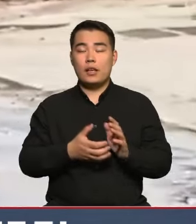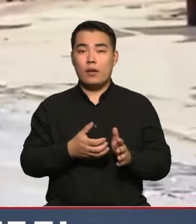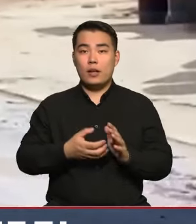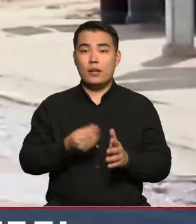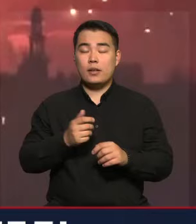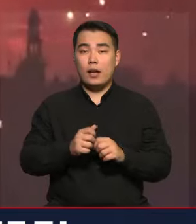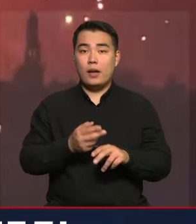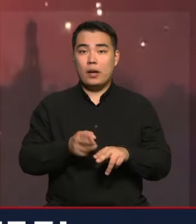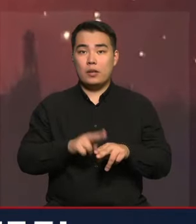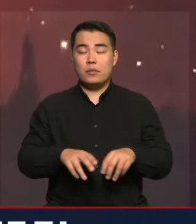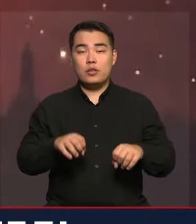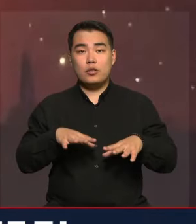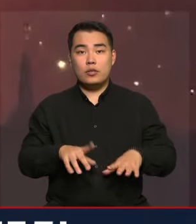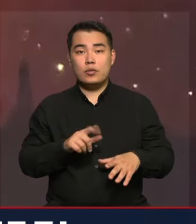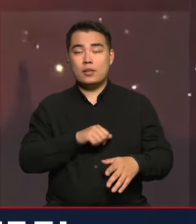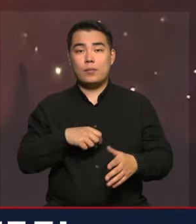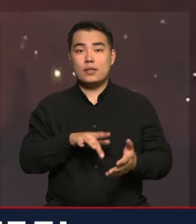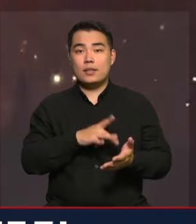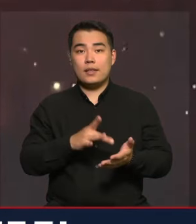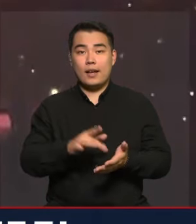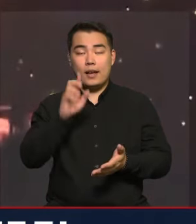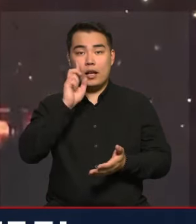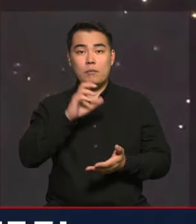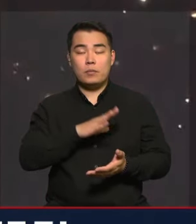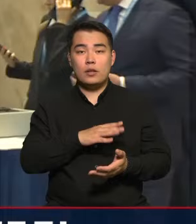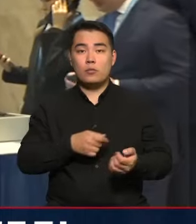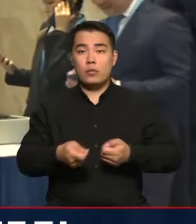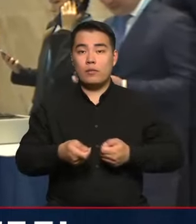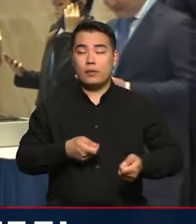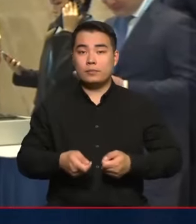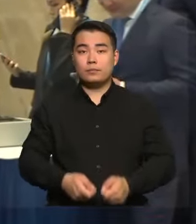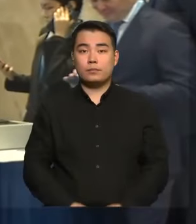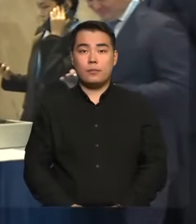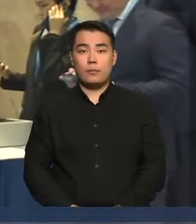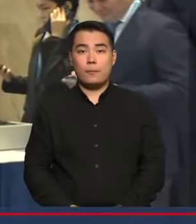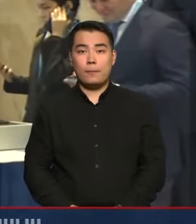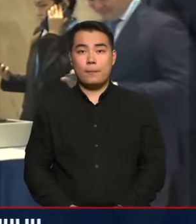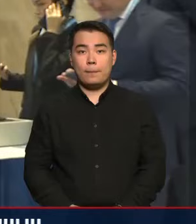Сондықтан дау-дамайды шешуде орта державалар дәнекер бола бастаған.